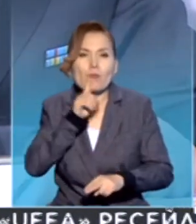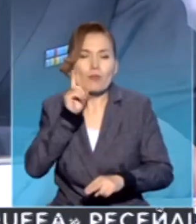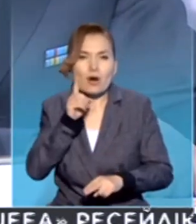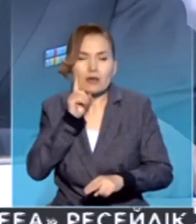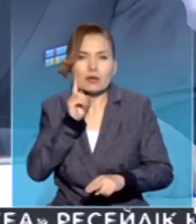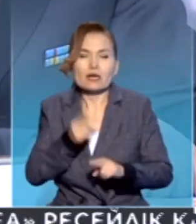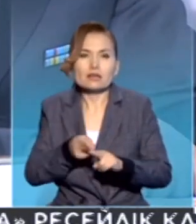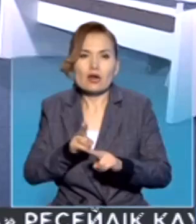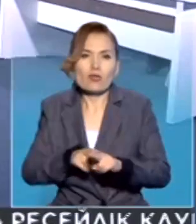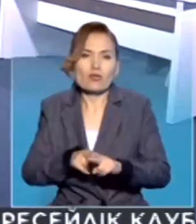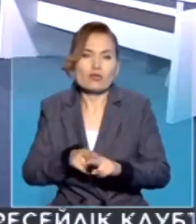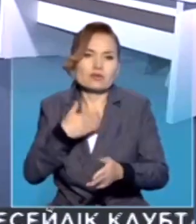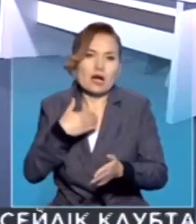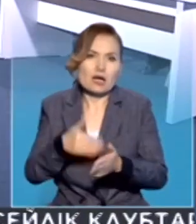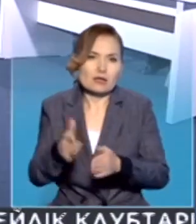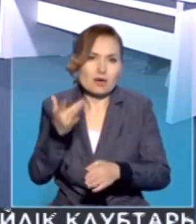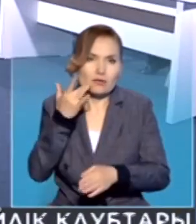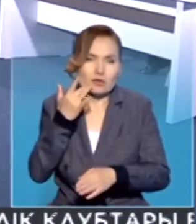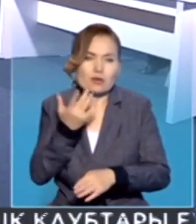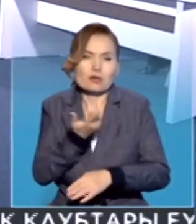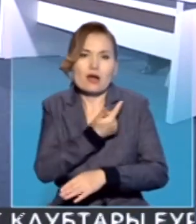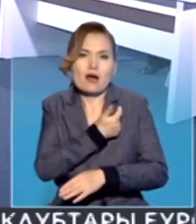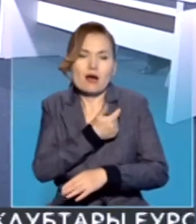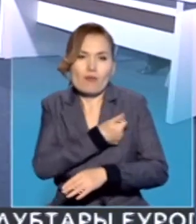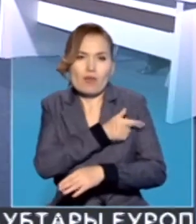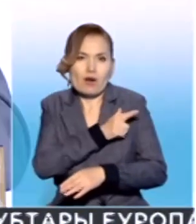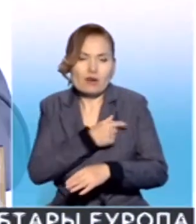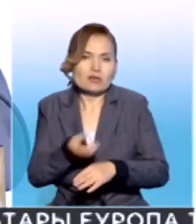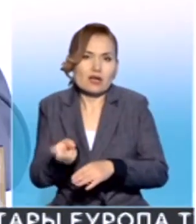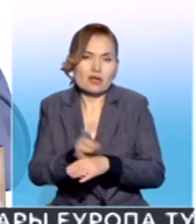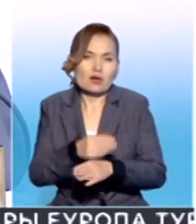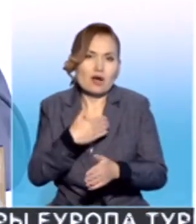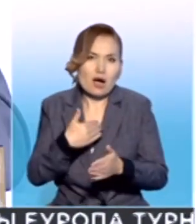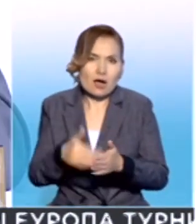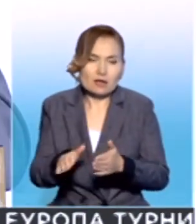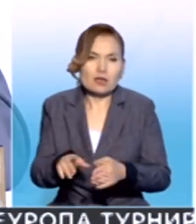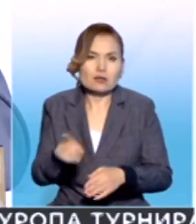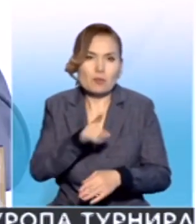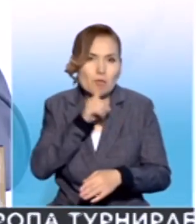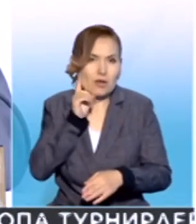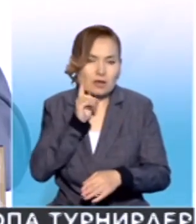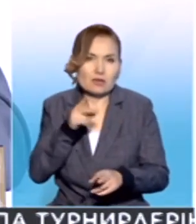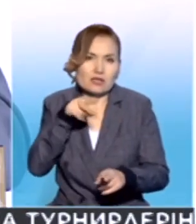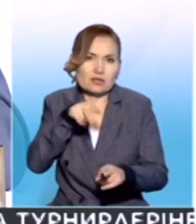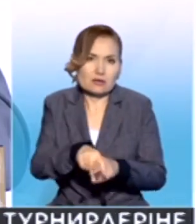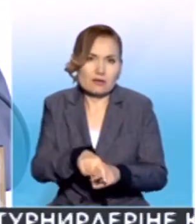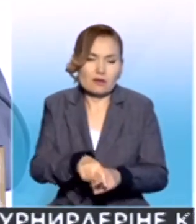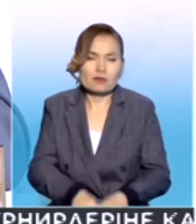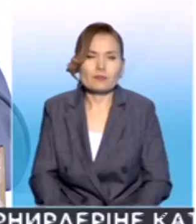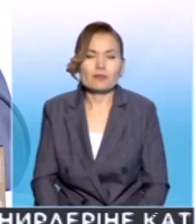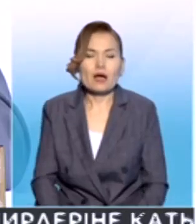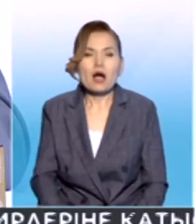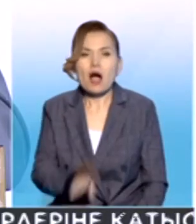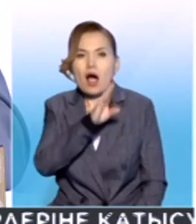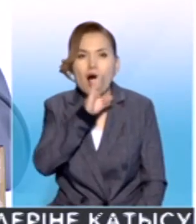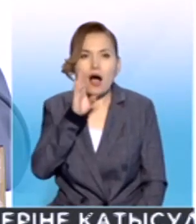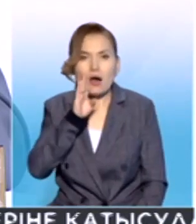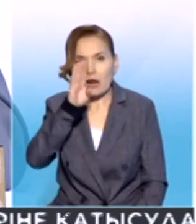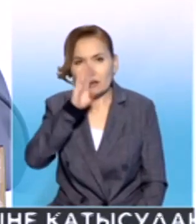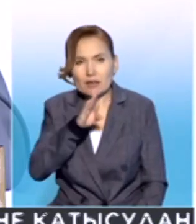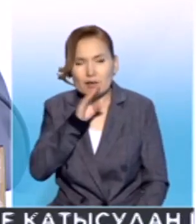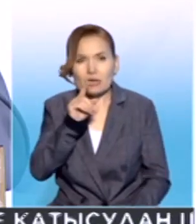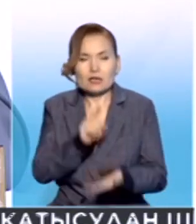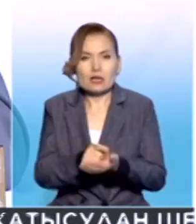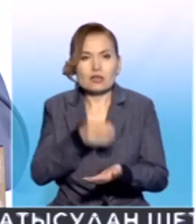полиция көмегімен ұстауға мәжбүрміз, дейді мамандар. Ата-аналардың да жауапкершілігі болу керек бұл жерде. Соған байланысты жаңа айтты,